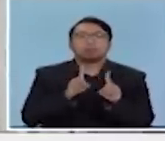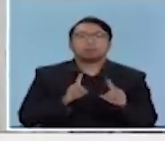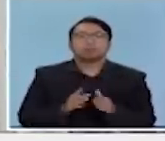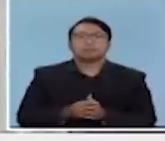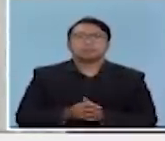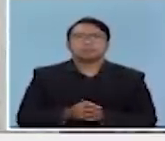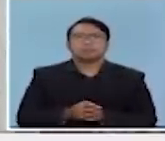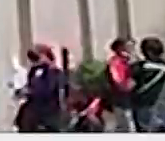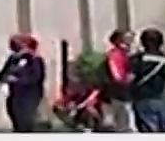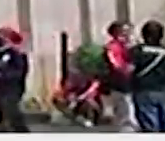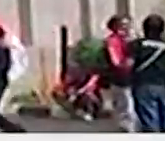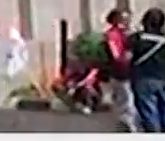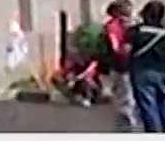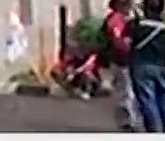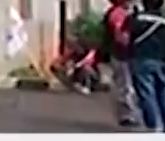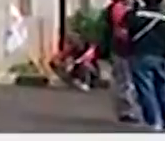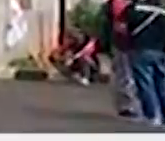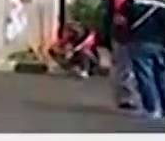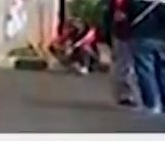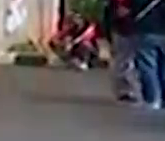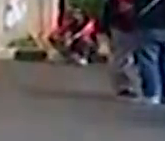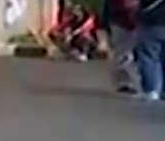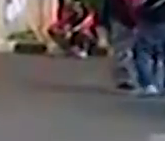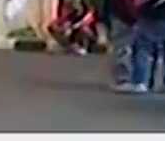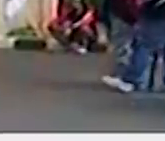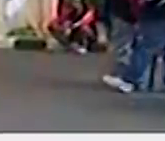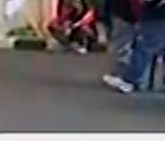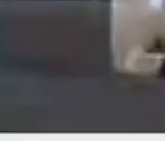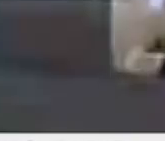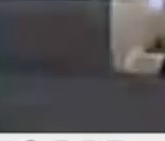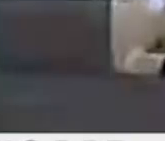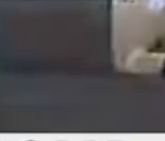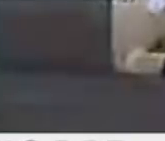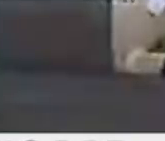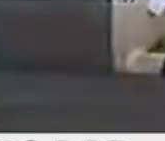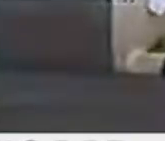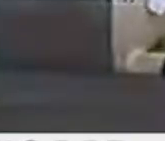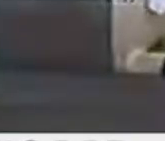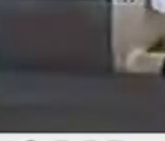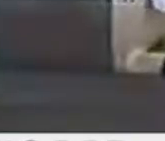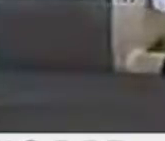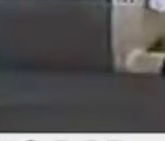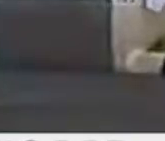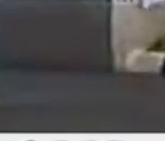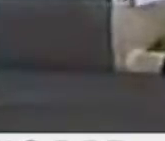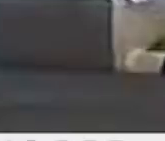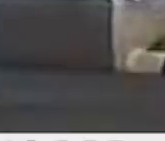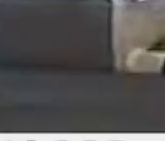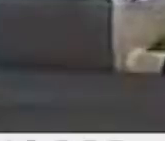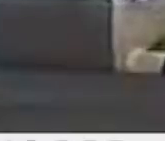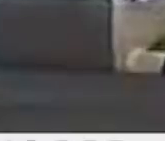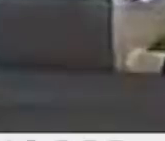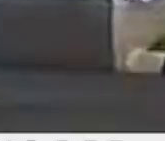Senin siang, ratusan buruh yang tergabung dari KSPI berunjuk rasa di depan gerbang gedung DPR RI. Mereka berorasi dengan membawa spanduk